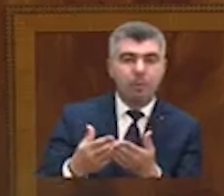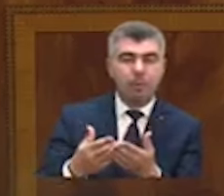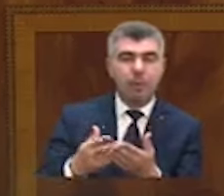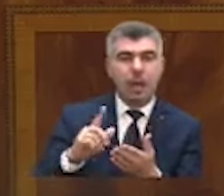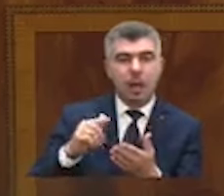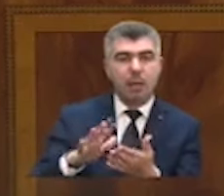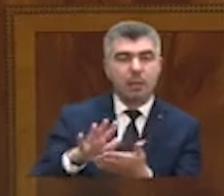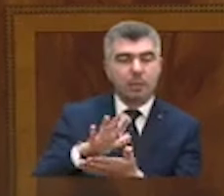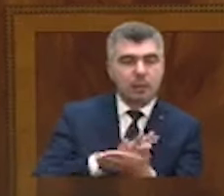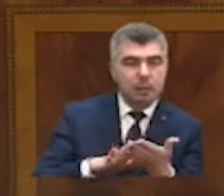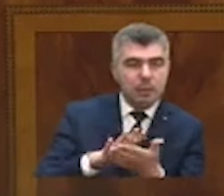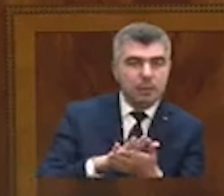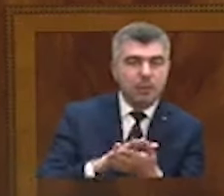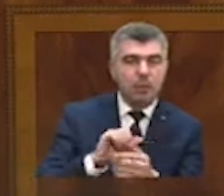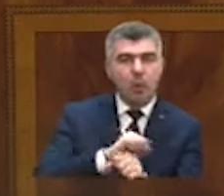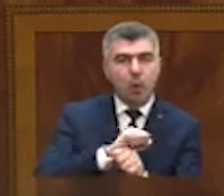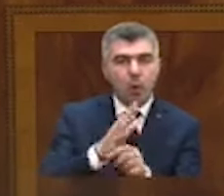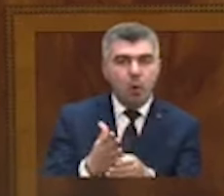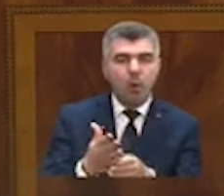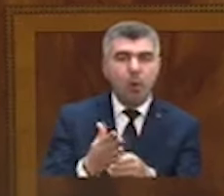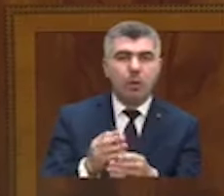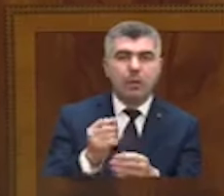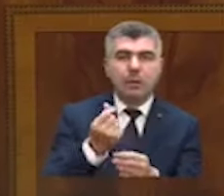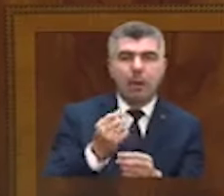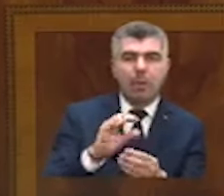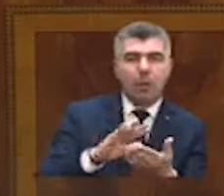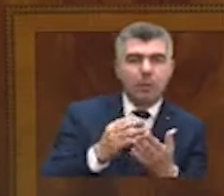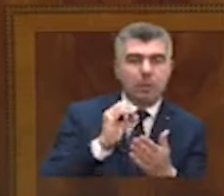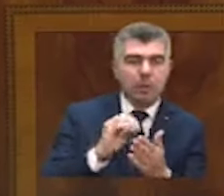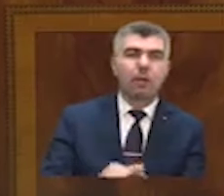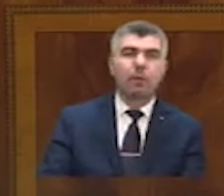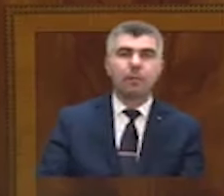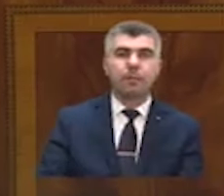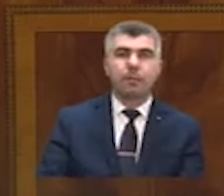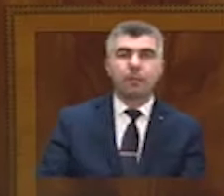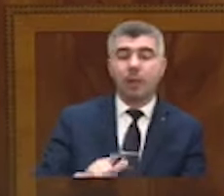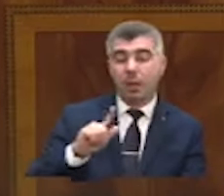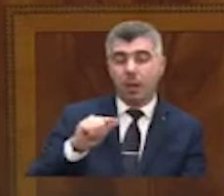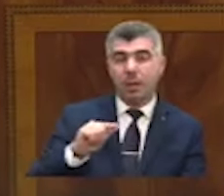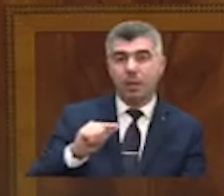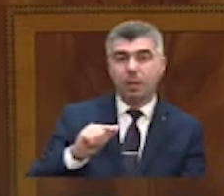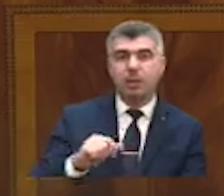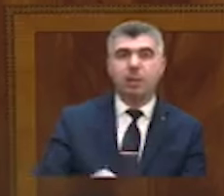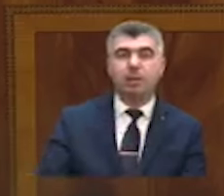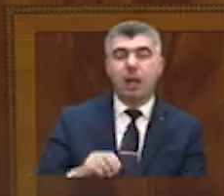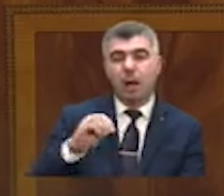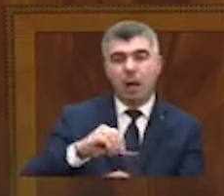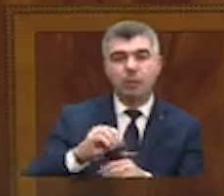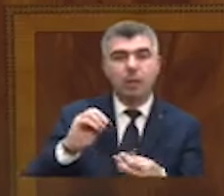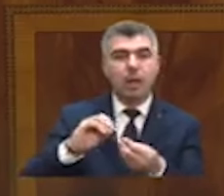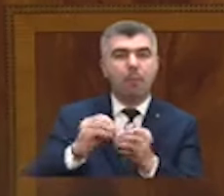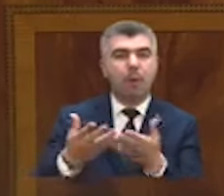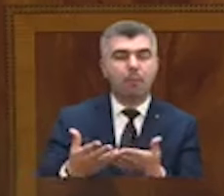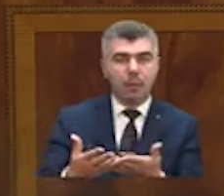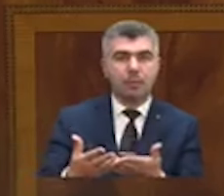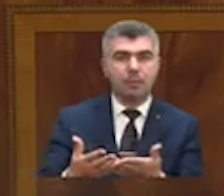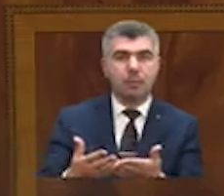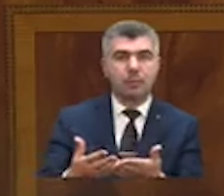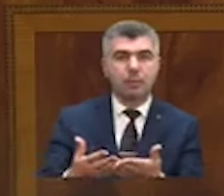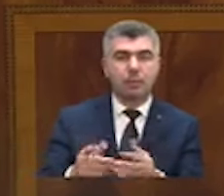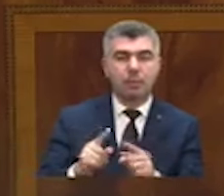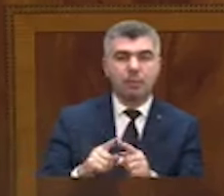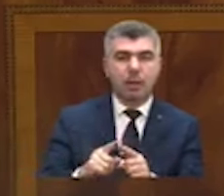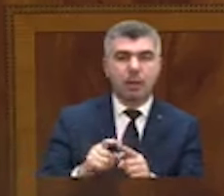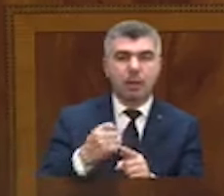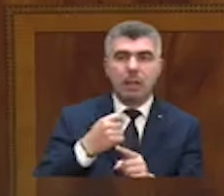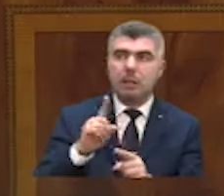ديال الكرين وديال اثمنه وديال هذا وديال هذا وجبنا المشاكل اللي مولانا